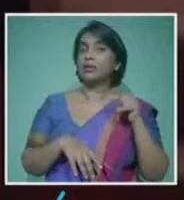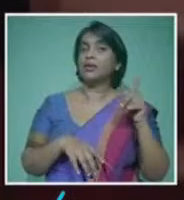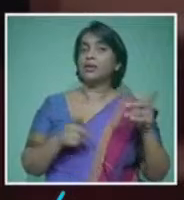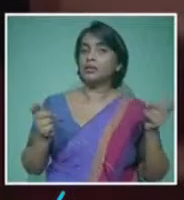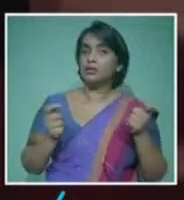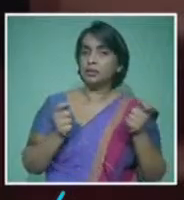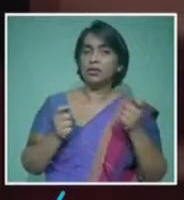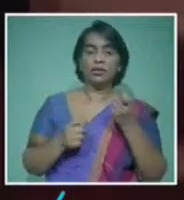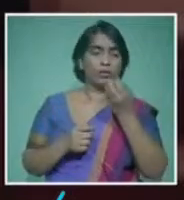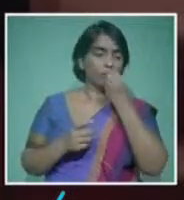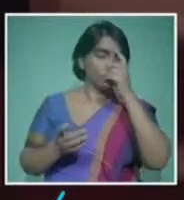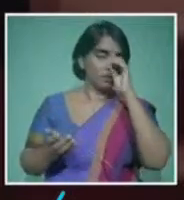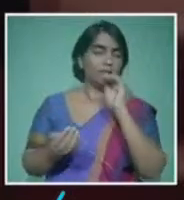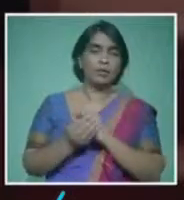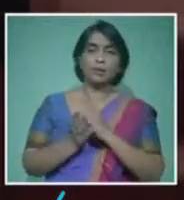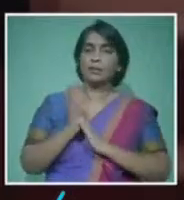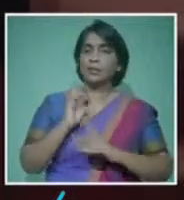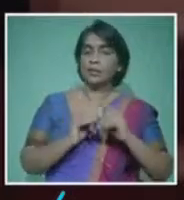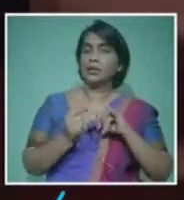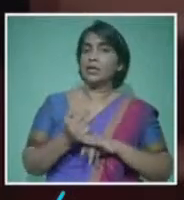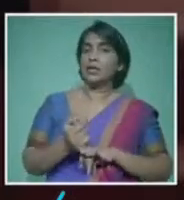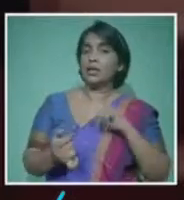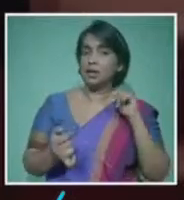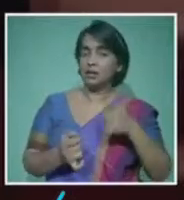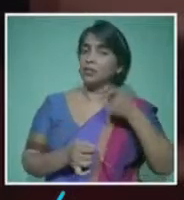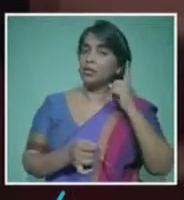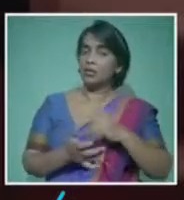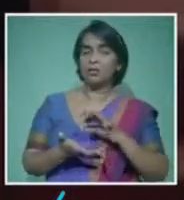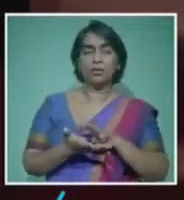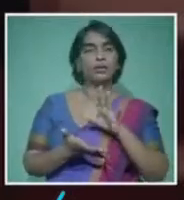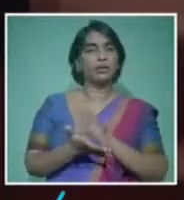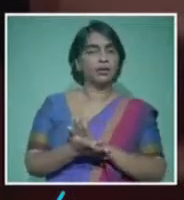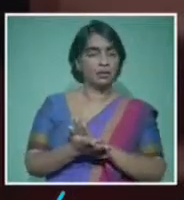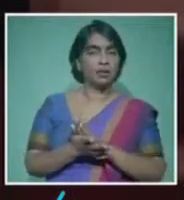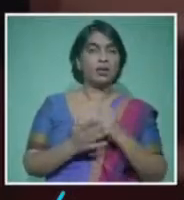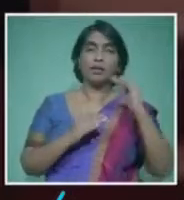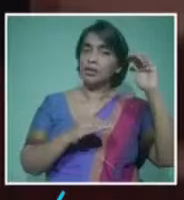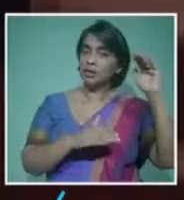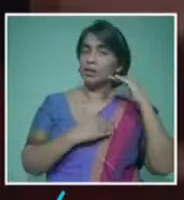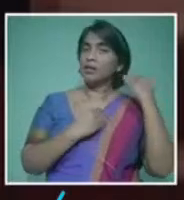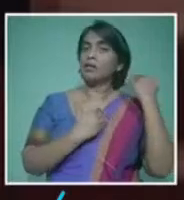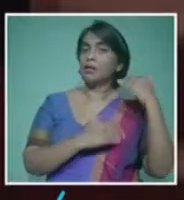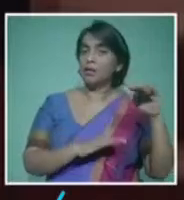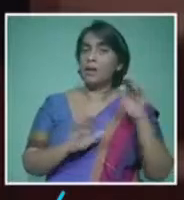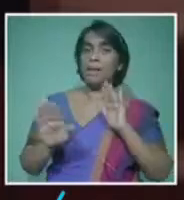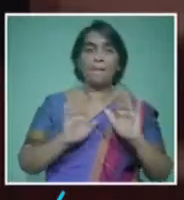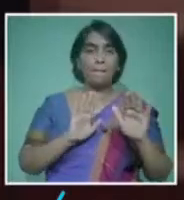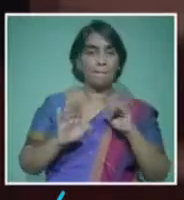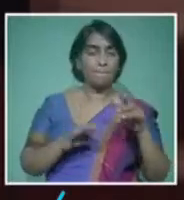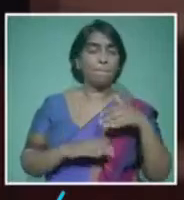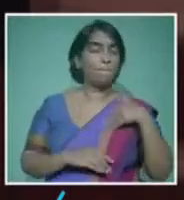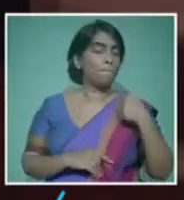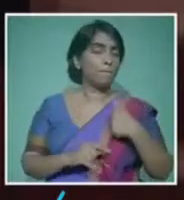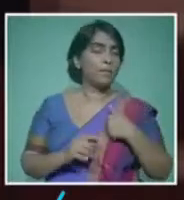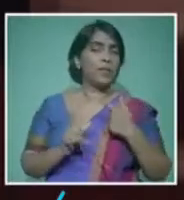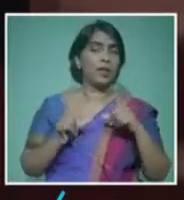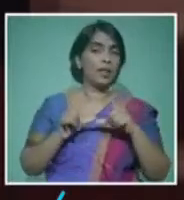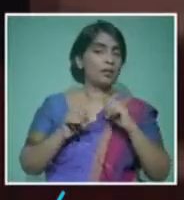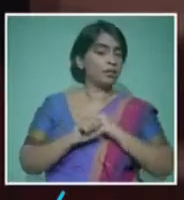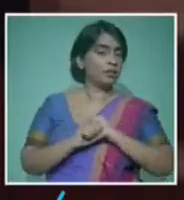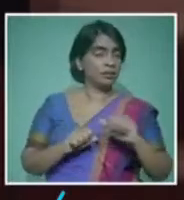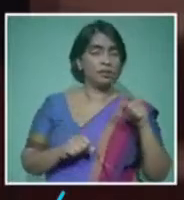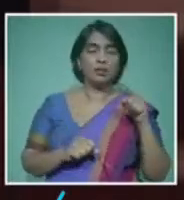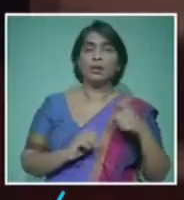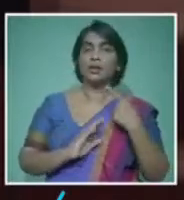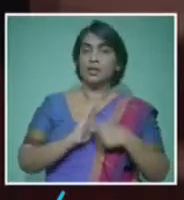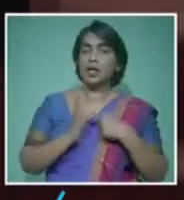වෙළඳහා ආහාර සුරක්ෂිතතා අමාත්‍යාංශ ලේකම්වරයාගේ නිර්දේශය මත ආනයන අපනයන පාලක ජනරාගේ බලපත්‍රයකින් තොරව ශ්‍රී